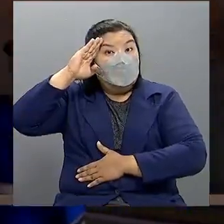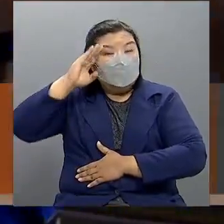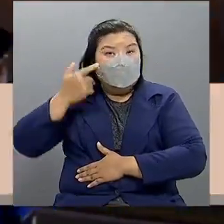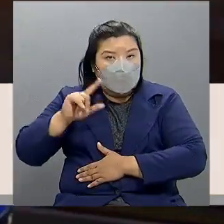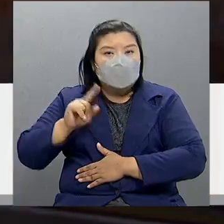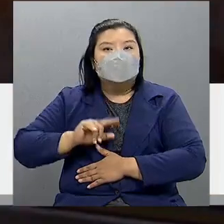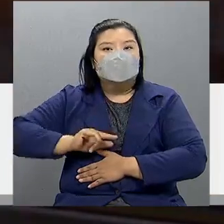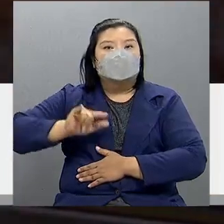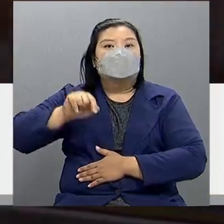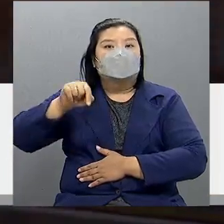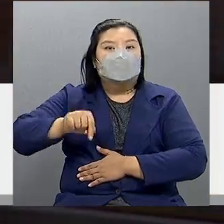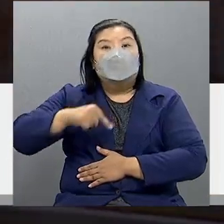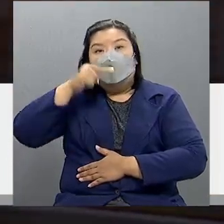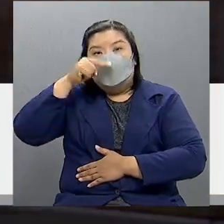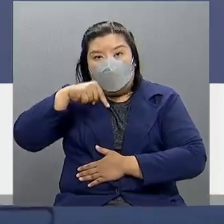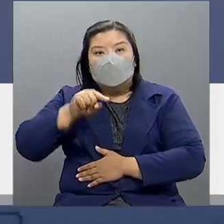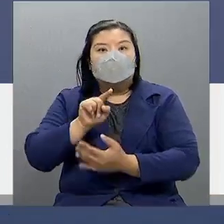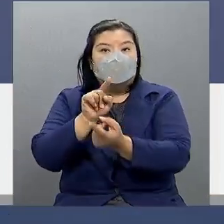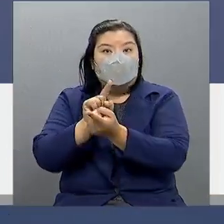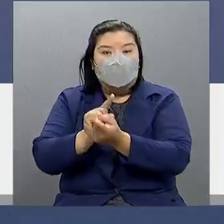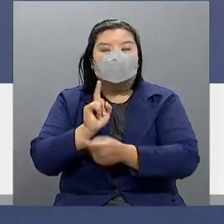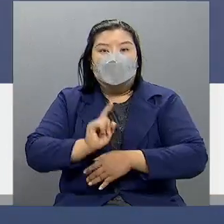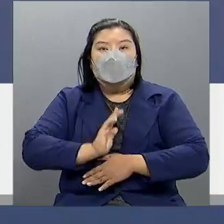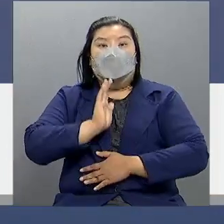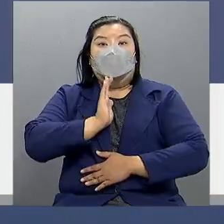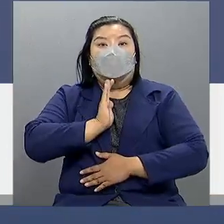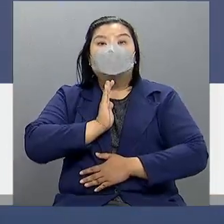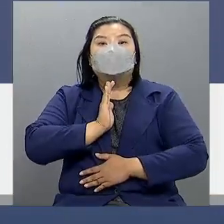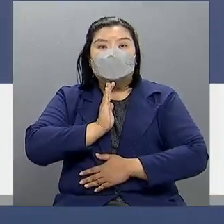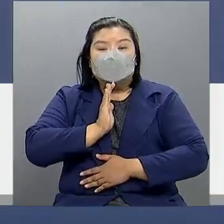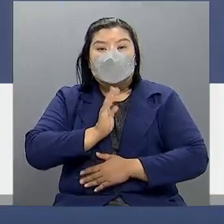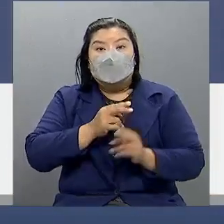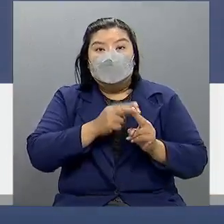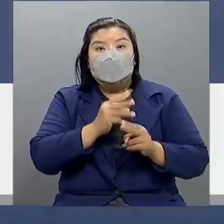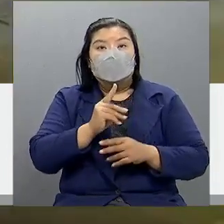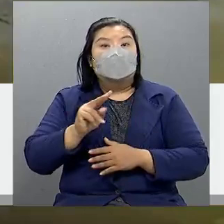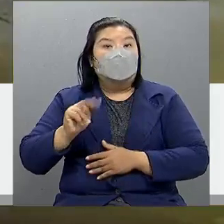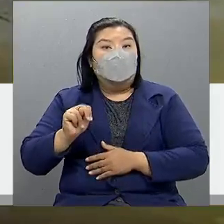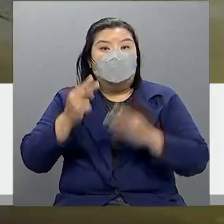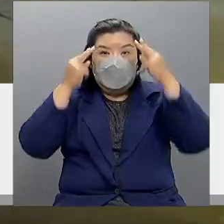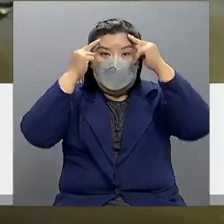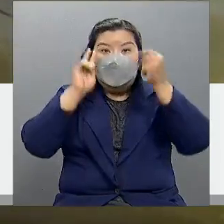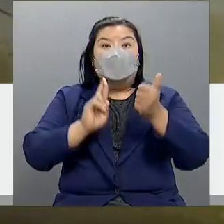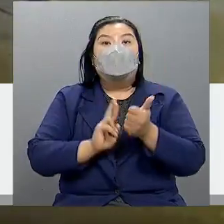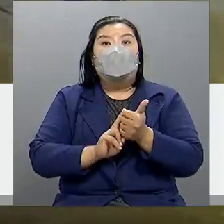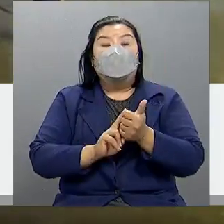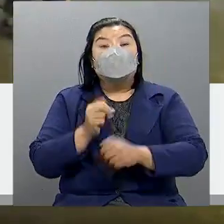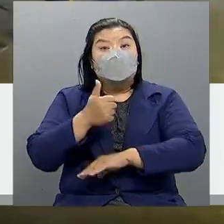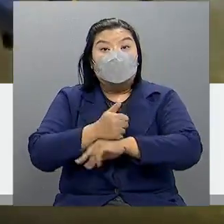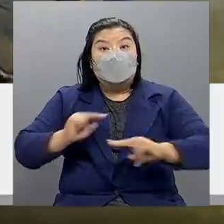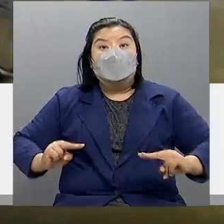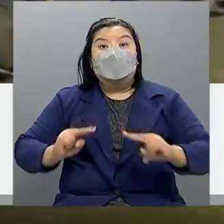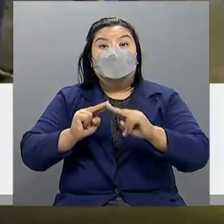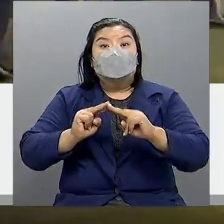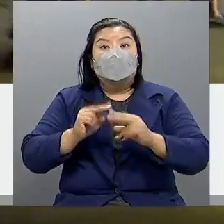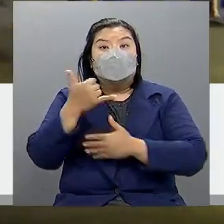กาสเดินทางเยือนประเทศไทยอย่างเป็นทางการแล้วโดยมีนายดอนปรมัตถ์วินัยรองนายกรัฐมนตรีและรัฐมนตรีว่าการกระทรวงการต่างประเทศ